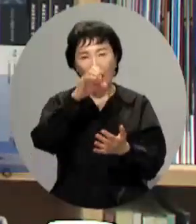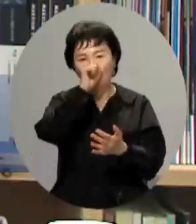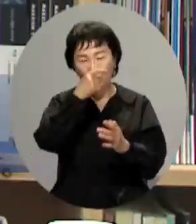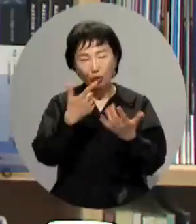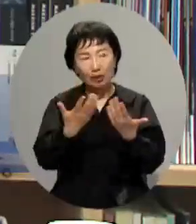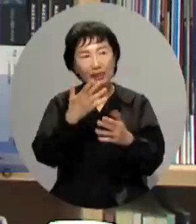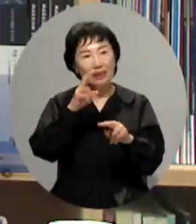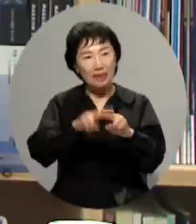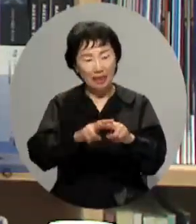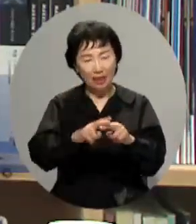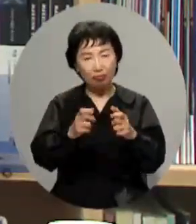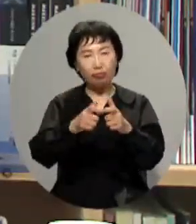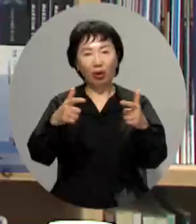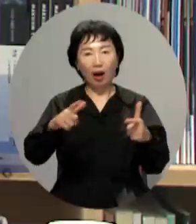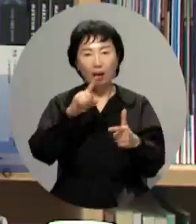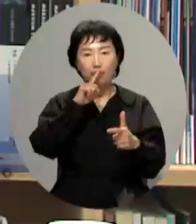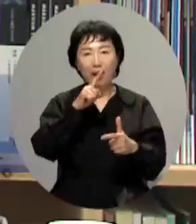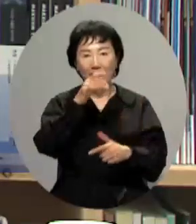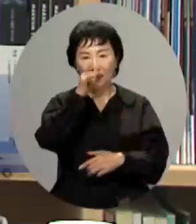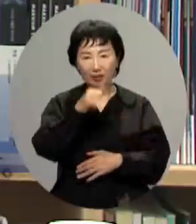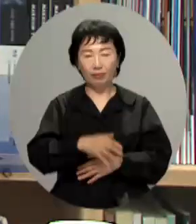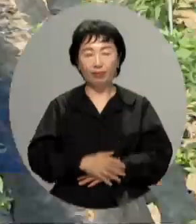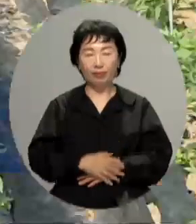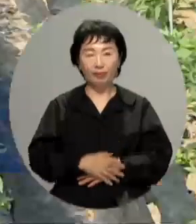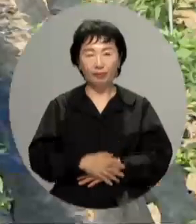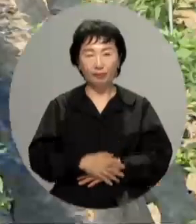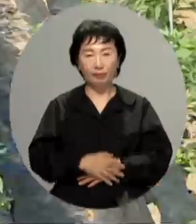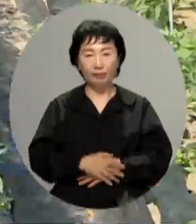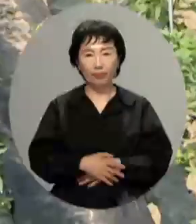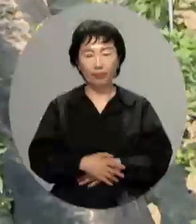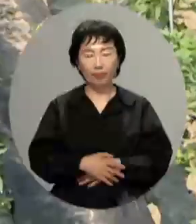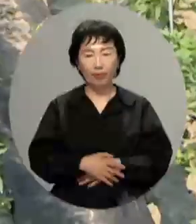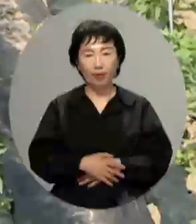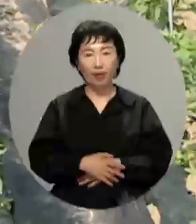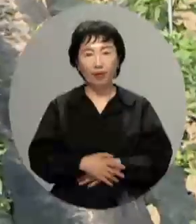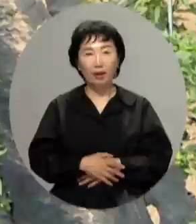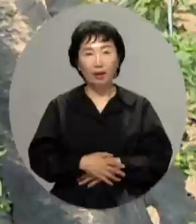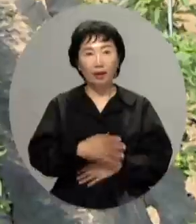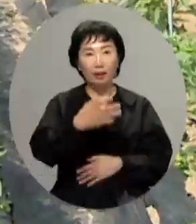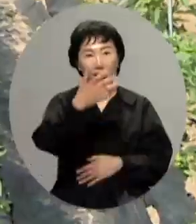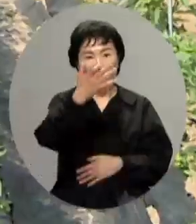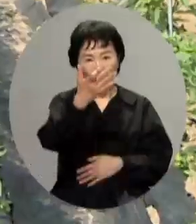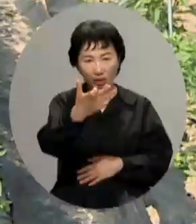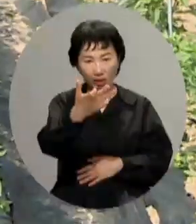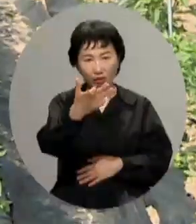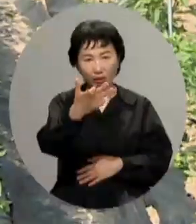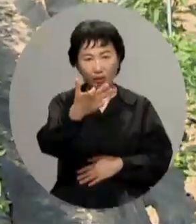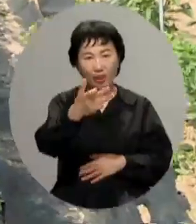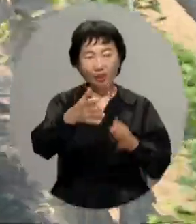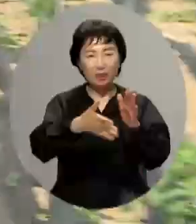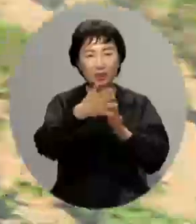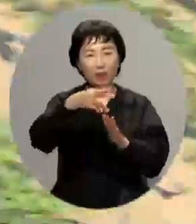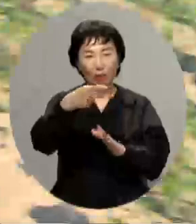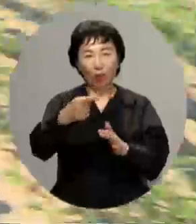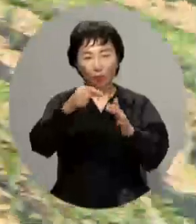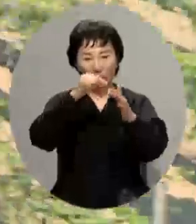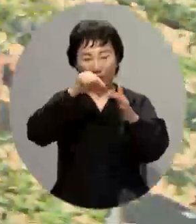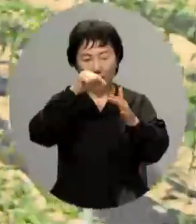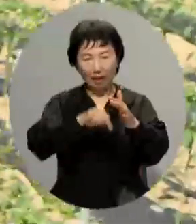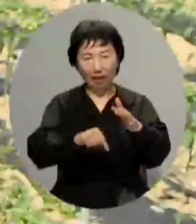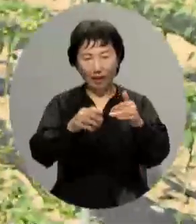형태의 일자리가 늘어났다. 이런 게 문제가 되겠고. 한편 17개 시도 가운데 농축산